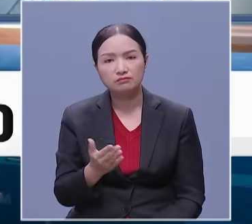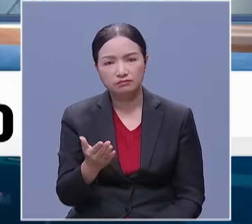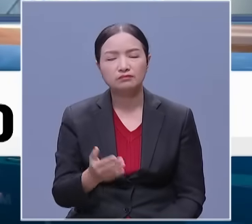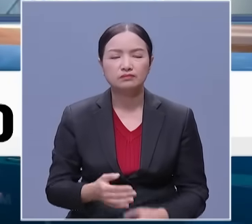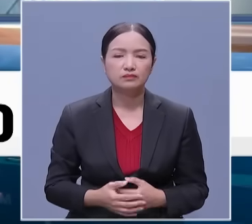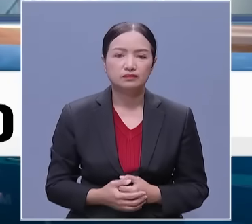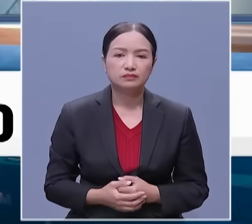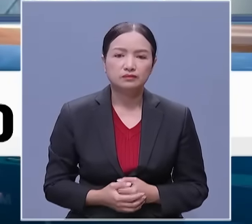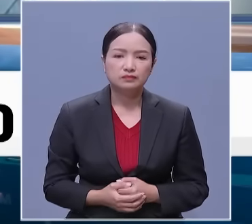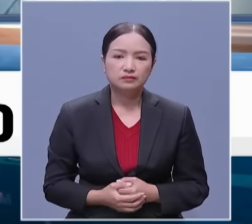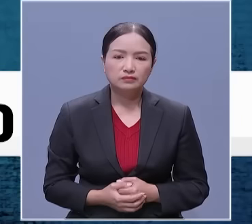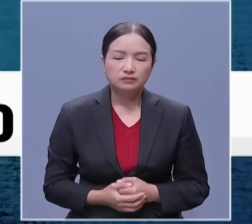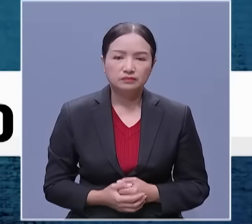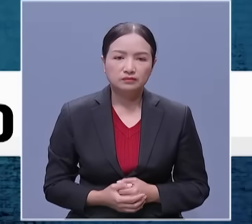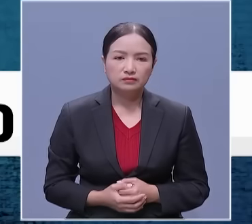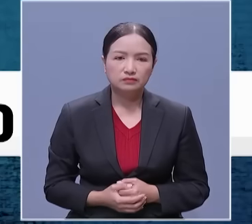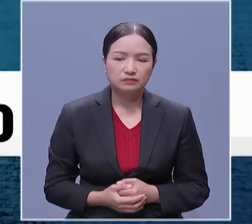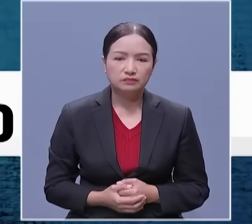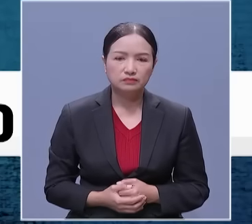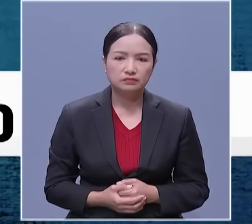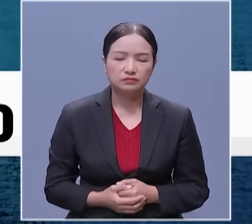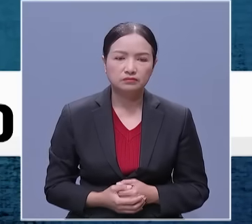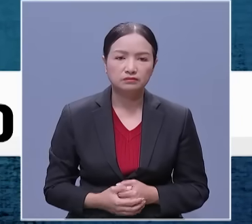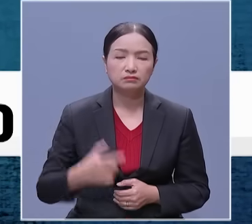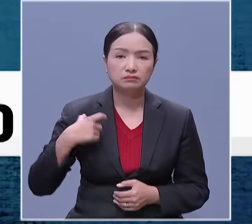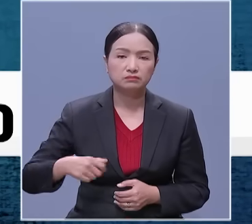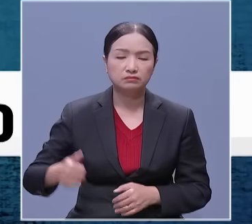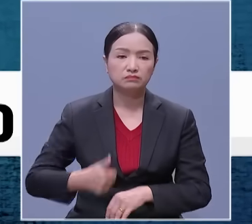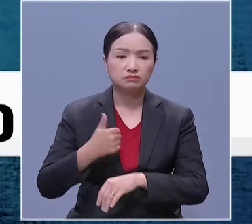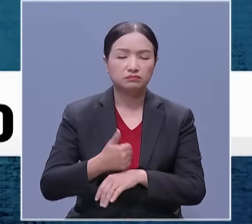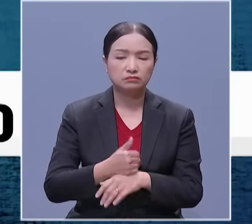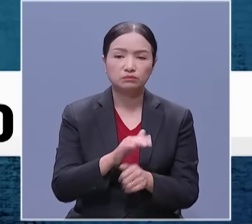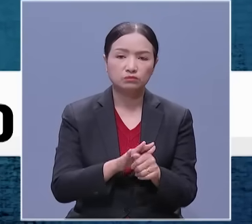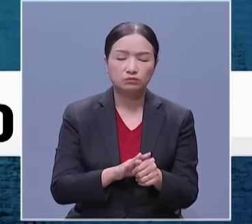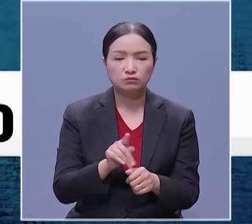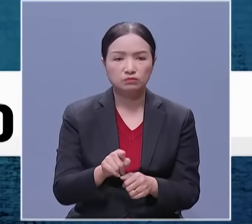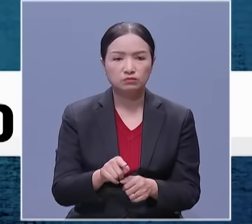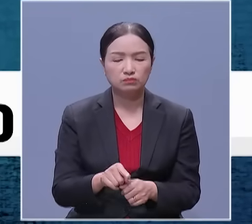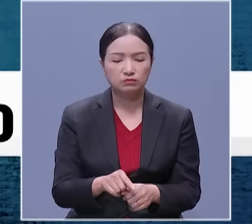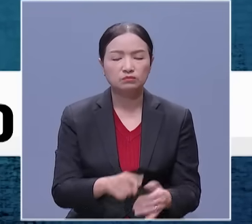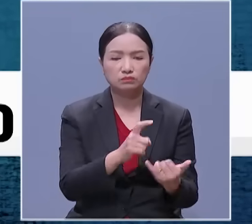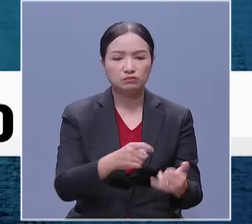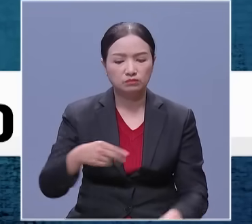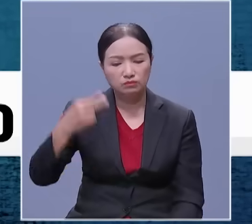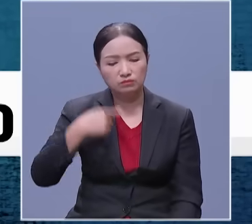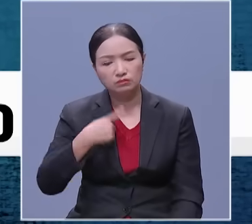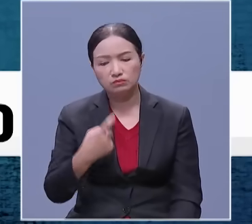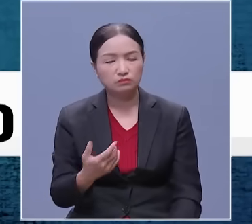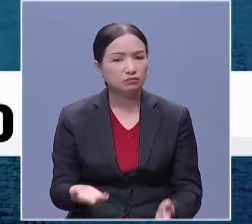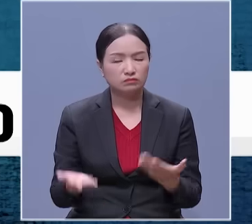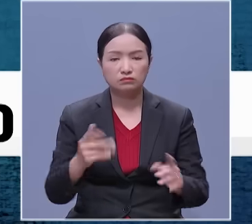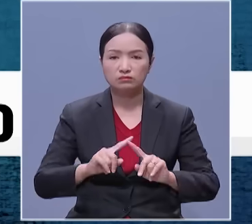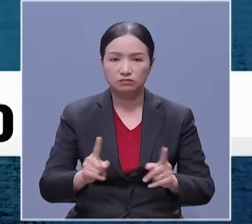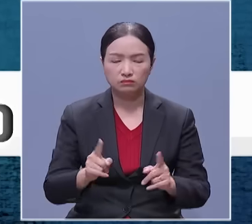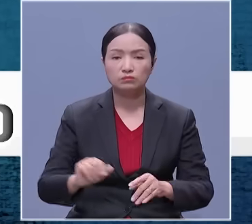นะคะ ท่านเป็นผู้บังคับบัญชาท่านก็เห็นใจลูกน้องต้องมายิงตัวตรงตัวตายอะไรอันนั้นก็ว่ากันไป